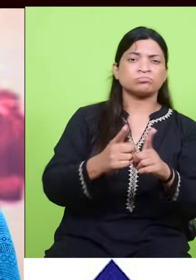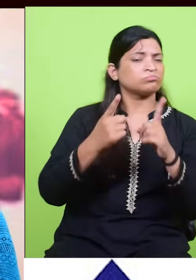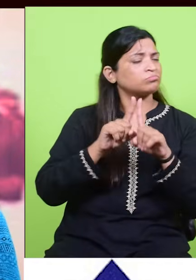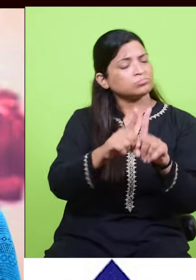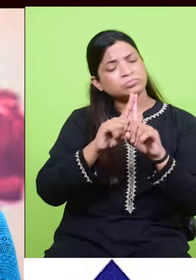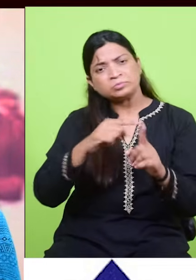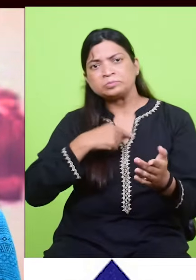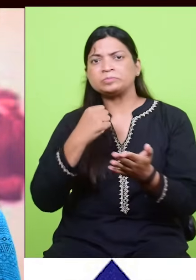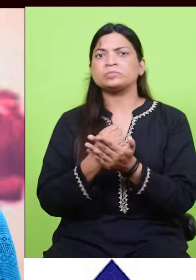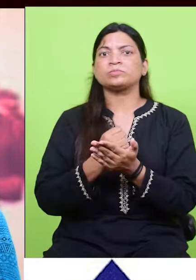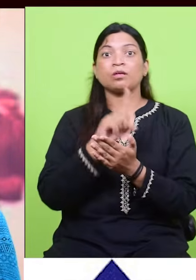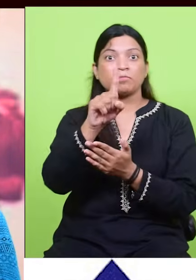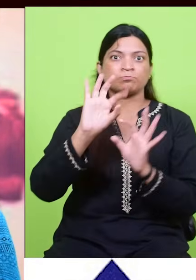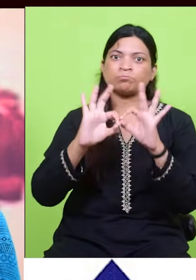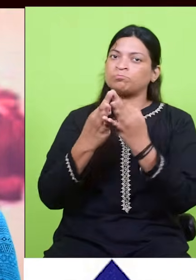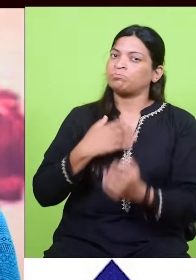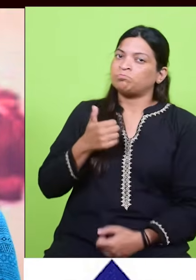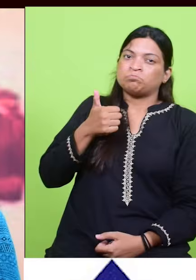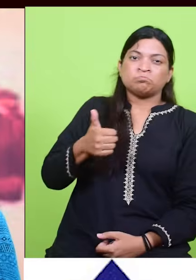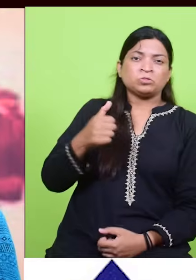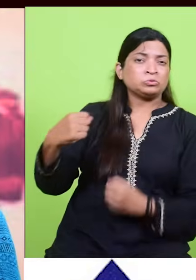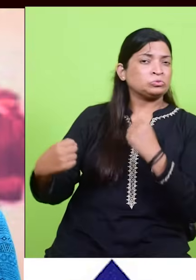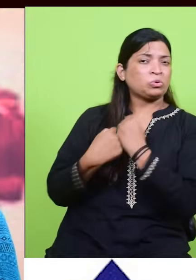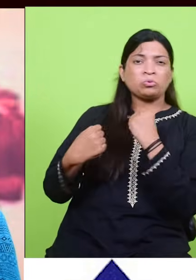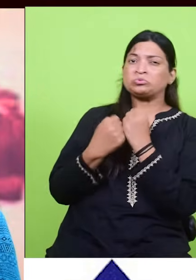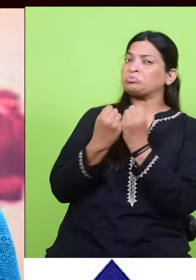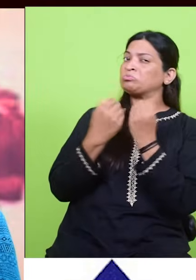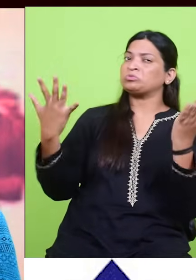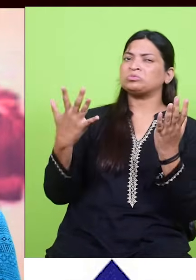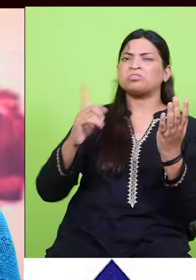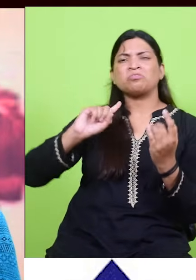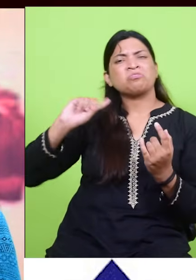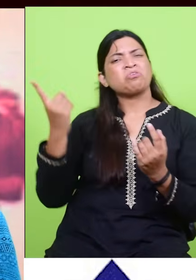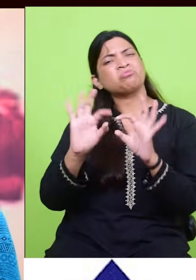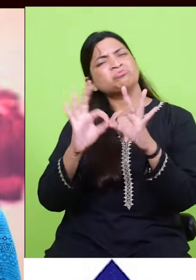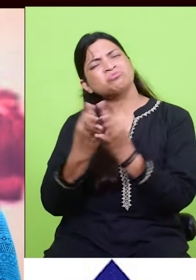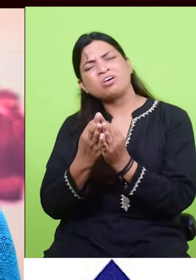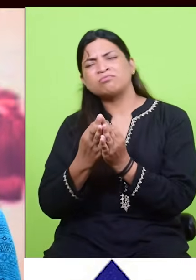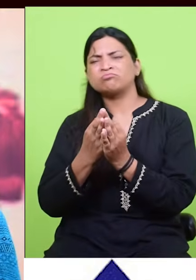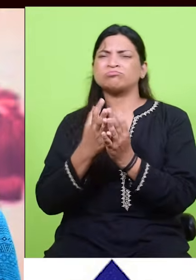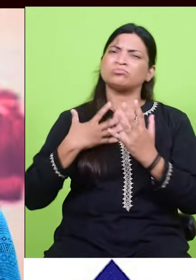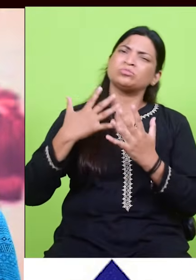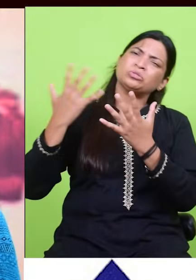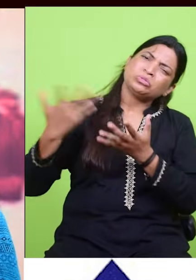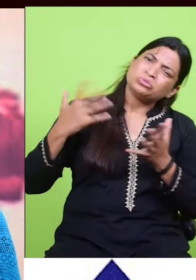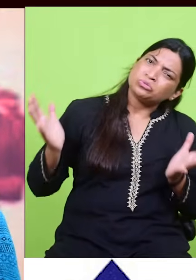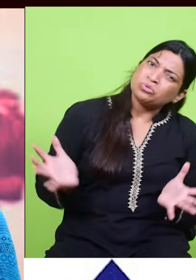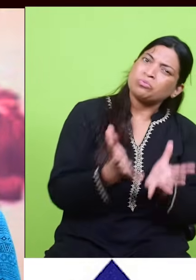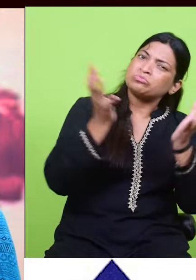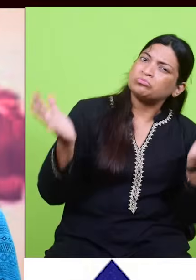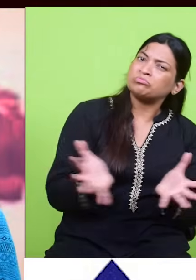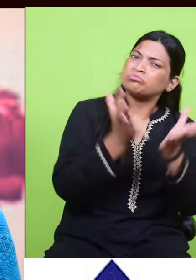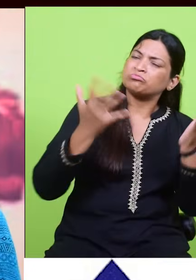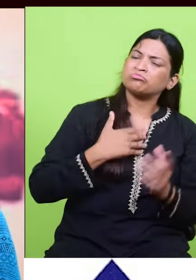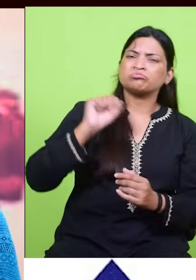थे। हमारे घर वालों ने बहुत सपोर्ट करा, और किसी ने मेरे को रोका नहीं कि इसको बॉम्बे क्यों भेज रहे हो, कहाँ लेके जा रहे हो। जहाँ वो